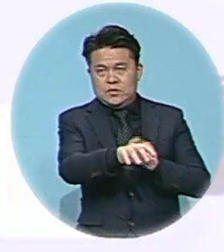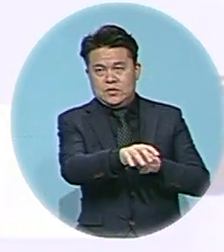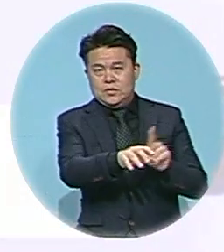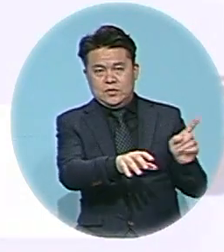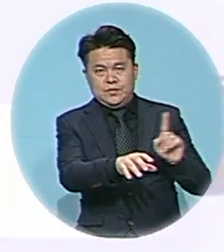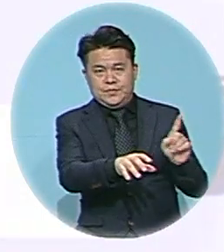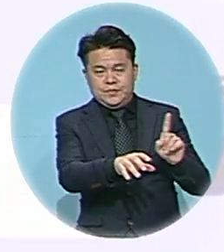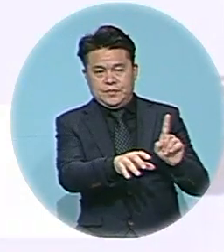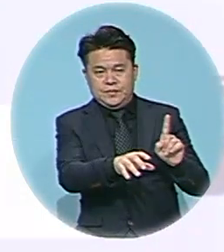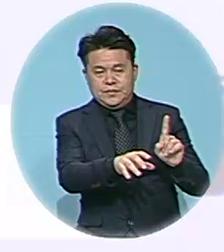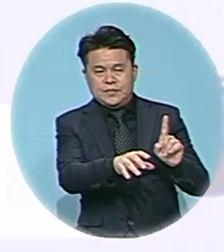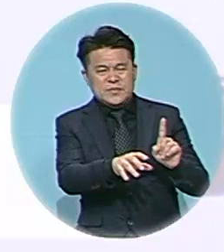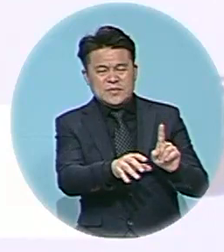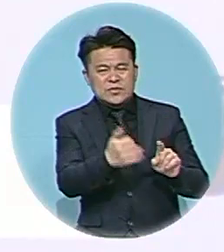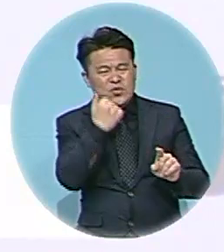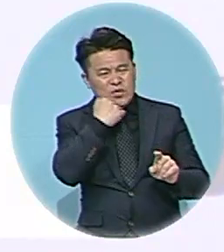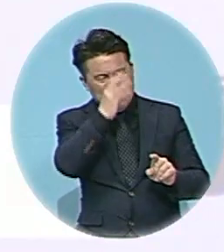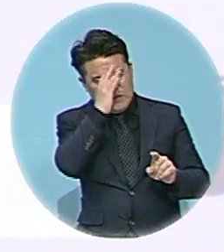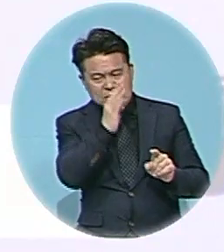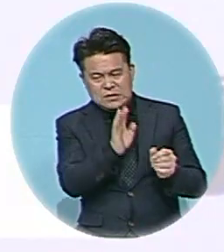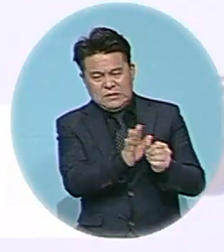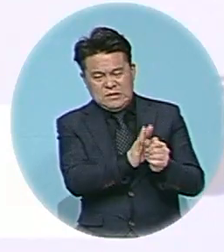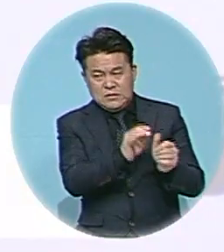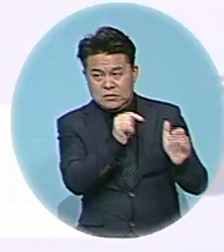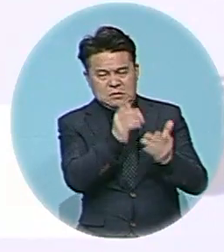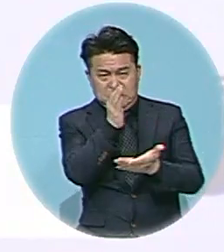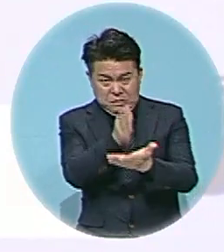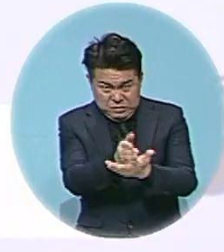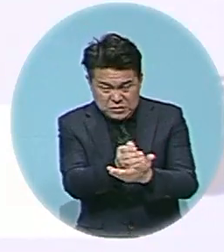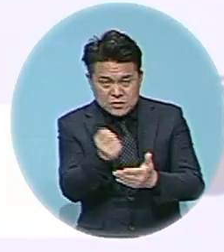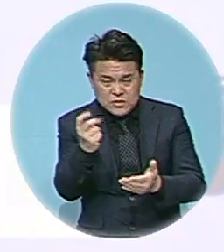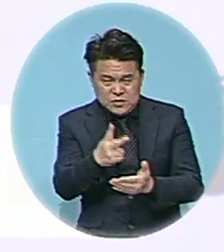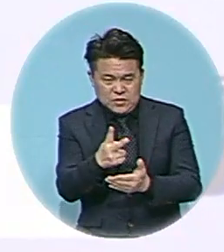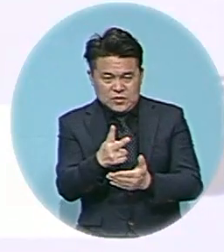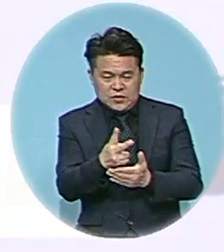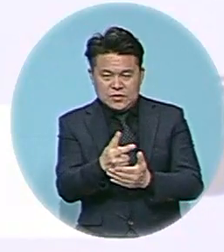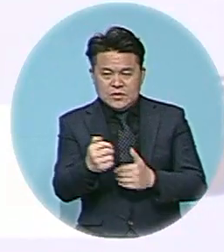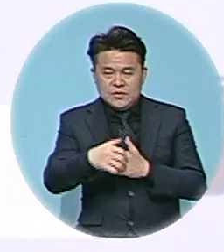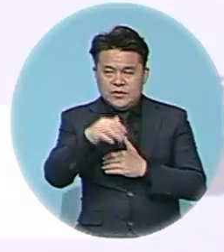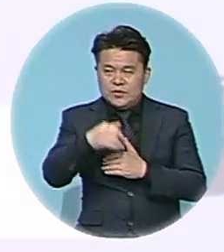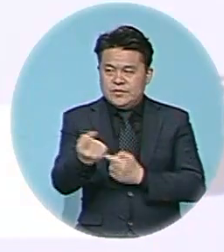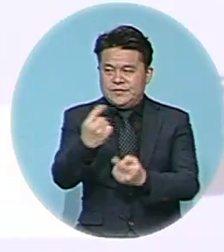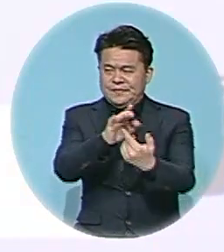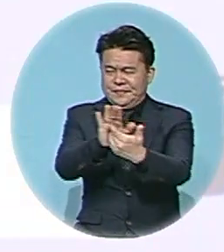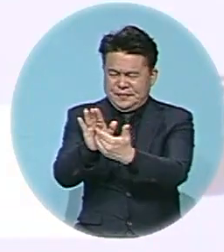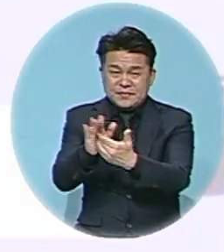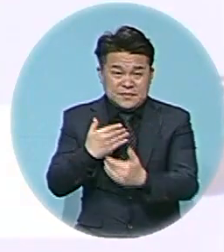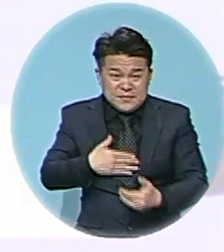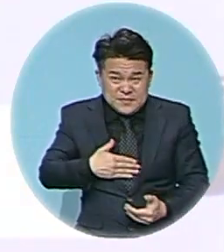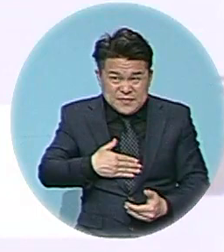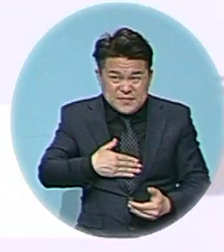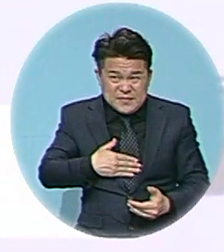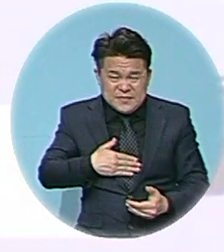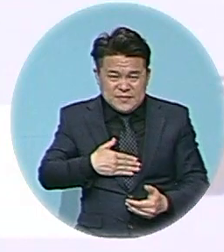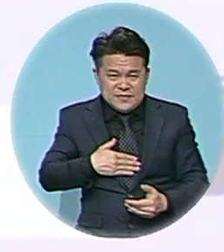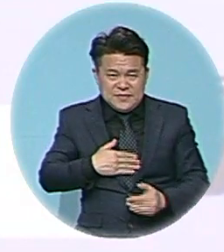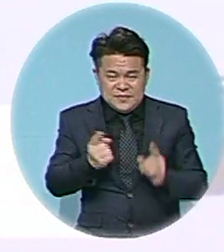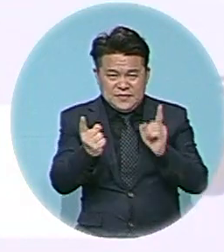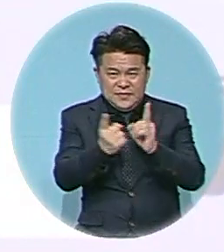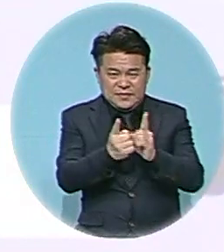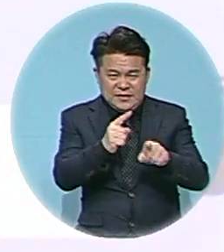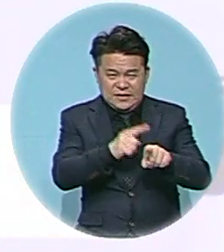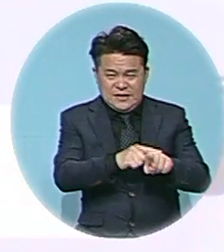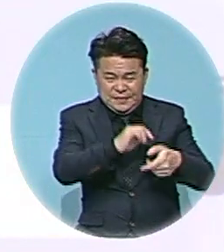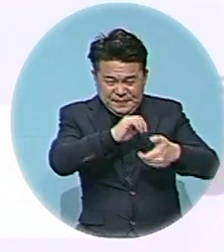대한 병문안을 자제해 주시고 의료기관도 최소한의 방문만 허용해서 일정한 시간만 면허가 허용되는